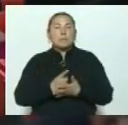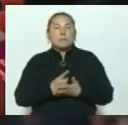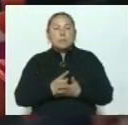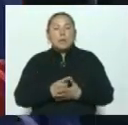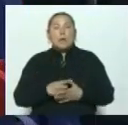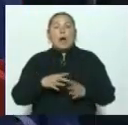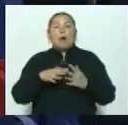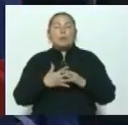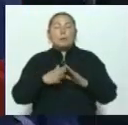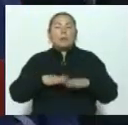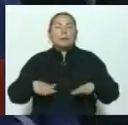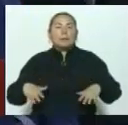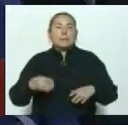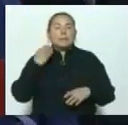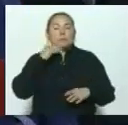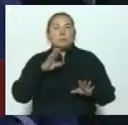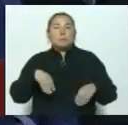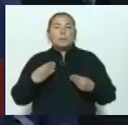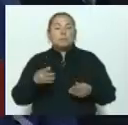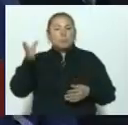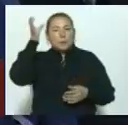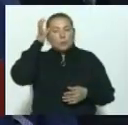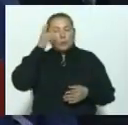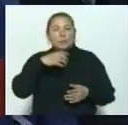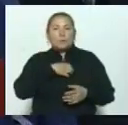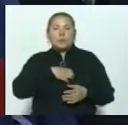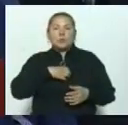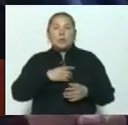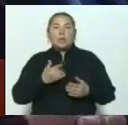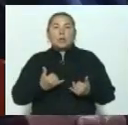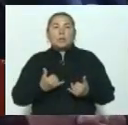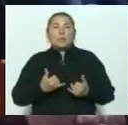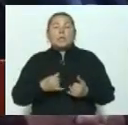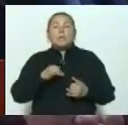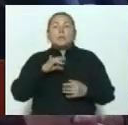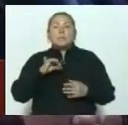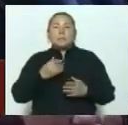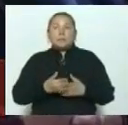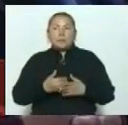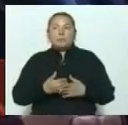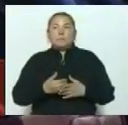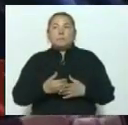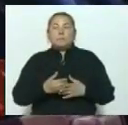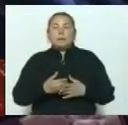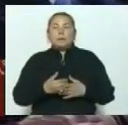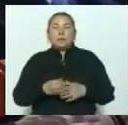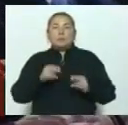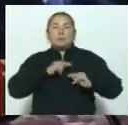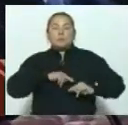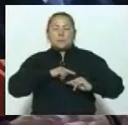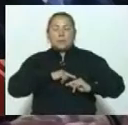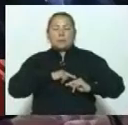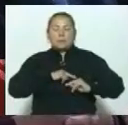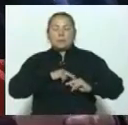ауыл балаларына жағдай жасап, сапалы білім беру. Осы мақсатта ауданға қарасты ауылдарда мектеппен балабақша құрылысымен жөндеу жұмыстар